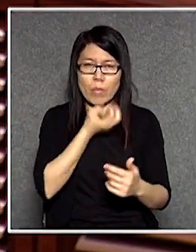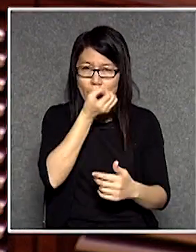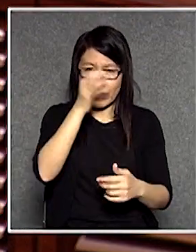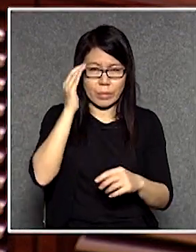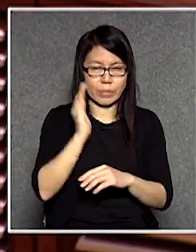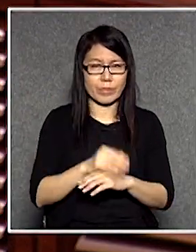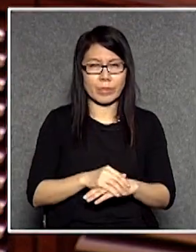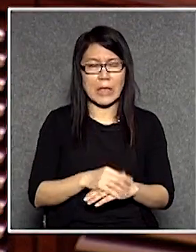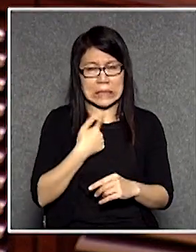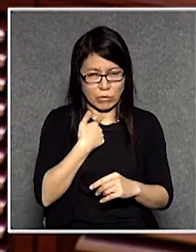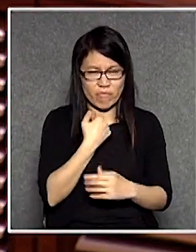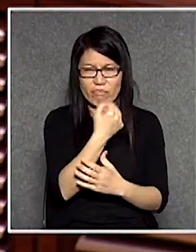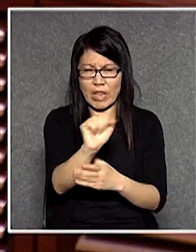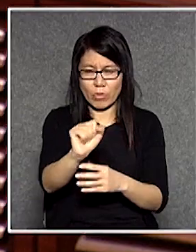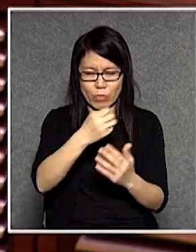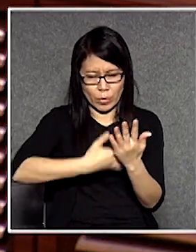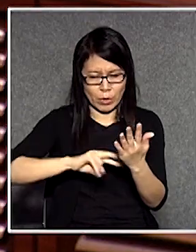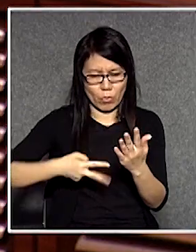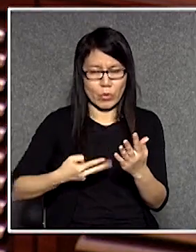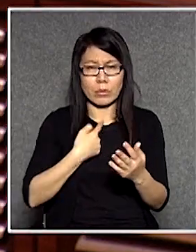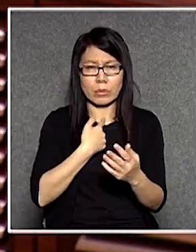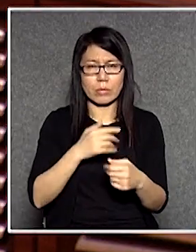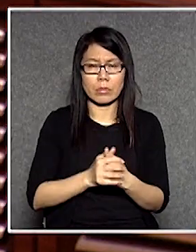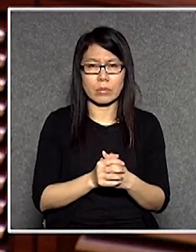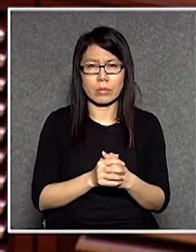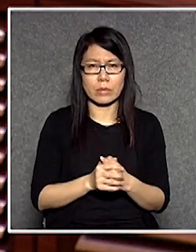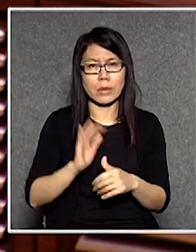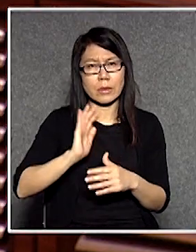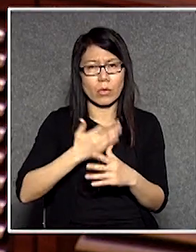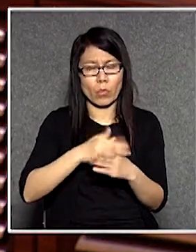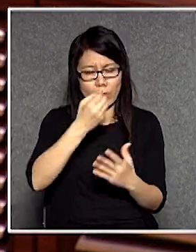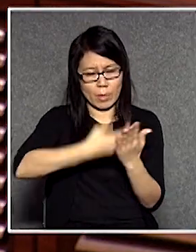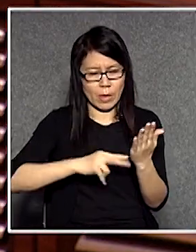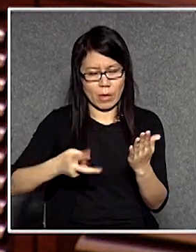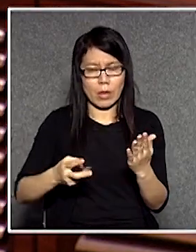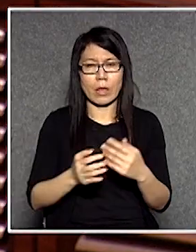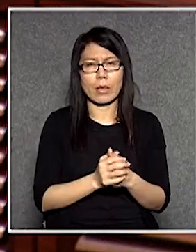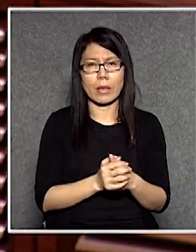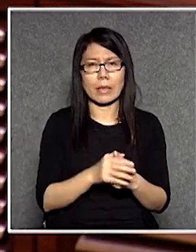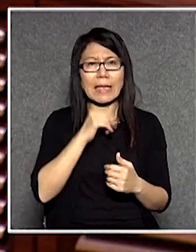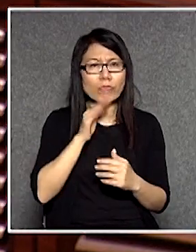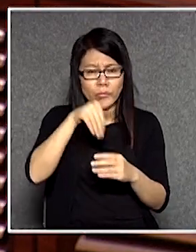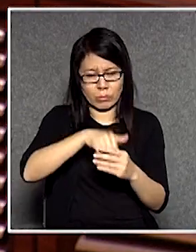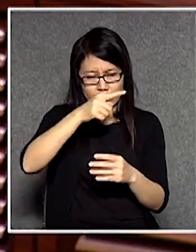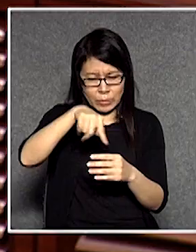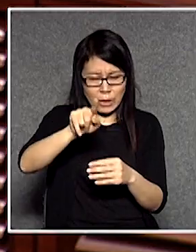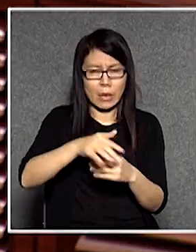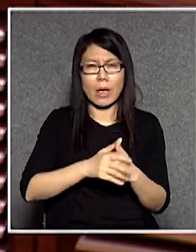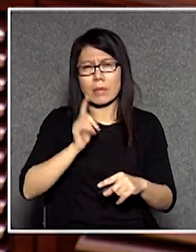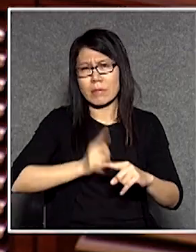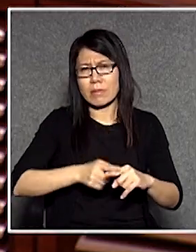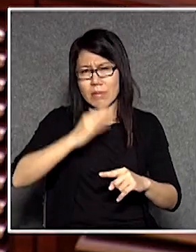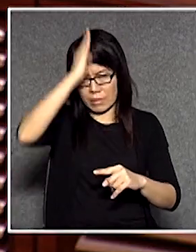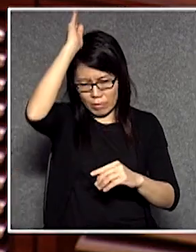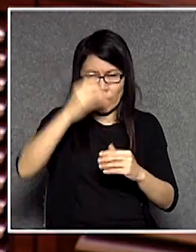他們是要反對這個修正案。他說因為這個修正案假如得到通過，將會令消防